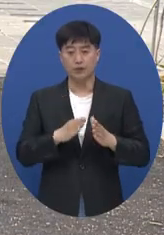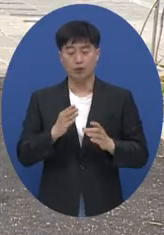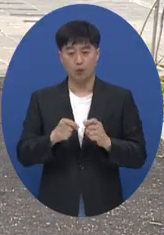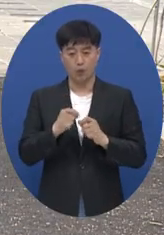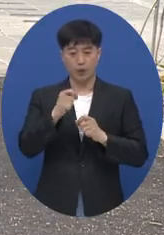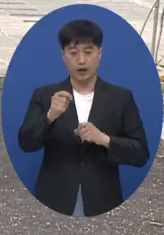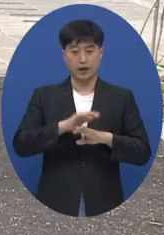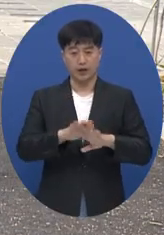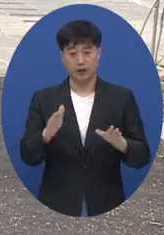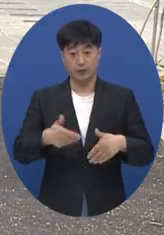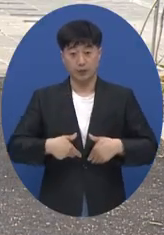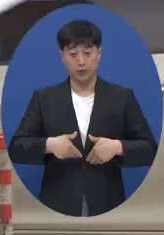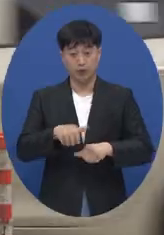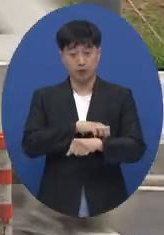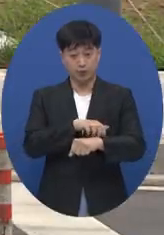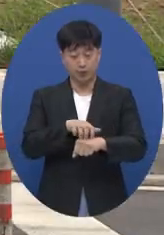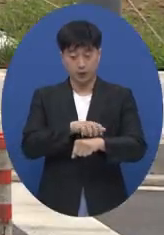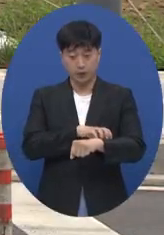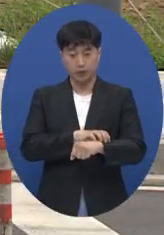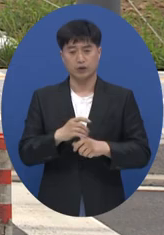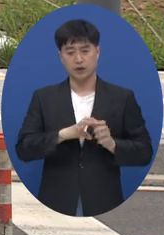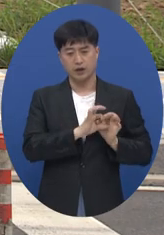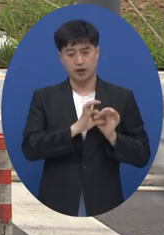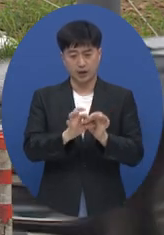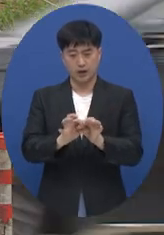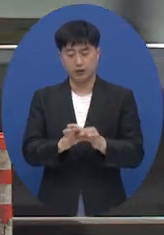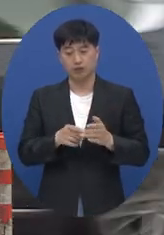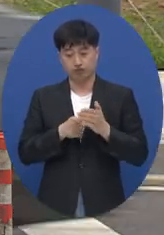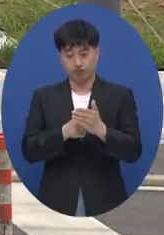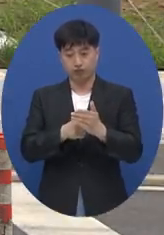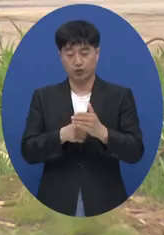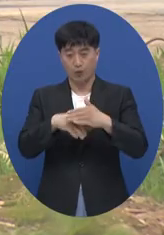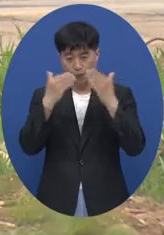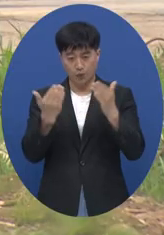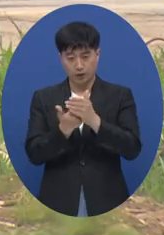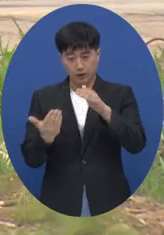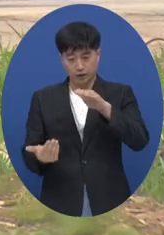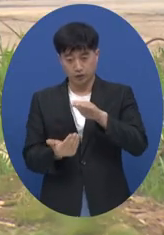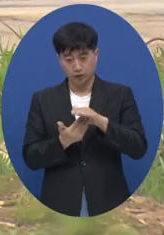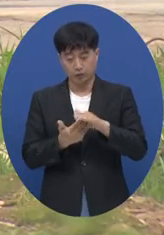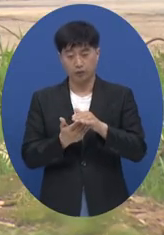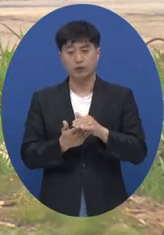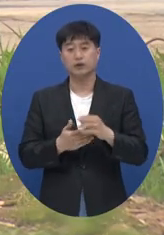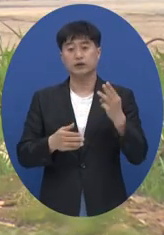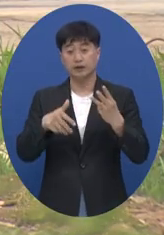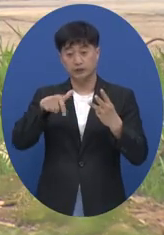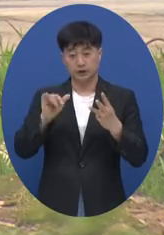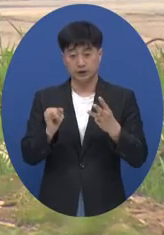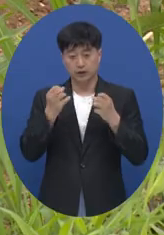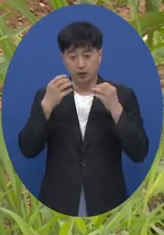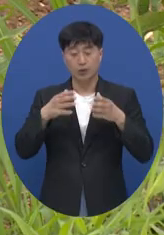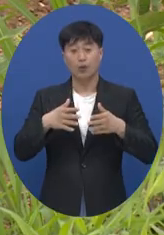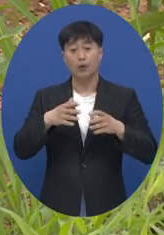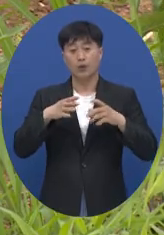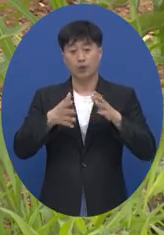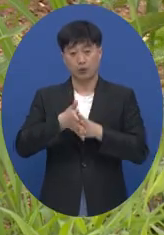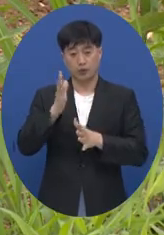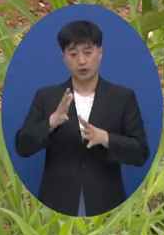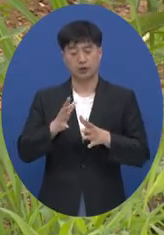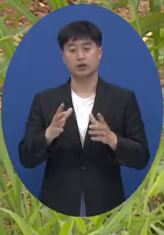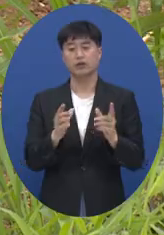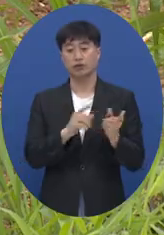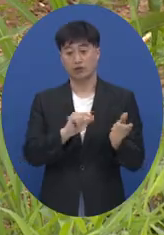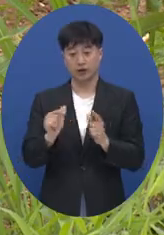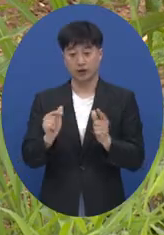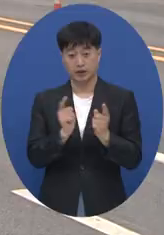경기도는 중장기적으로 해결해야 하는 불편사항 도 지속적으로 추진해 완료를 높이는 한편 3기 신도시 팅이 추전 협 의 대상 지역을